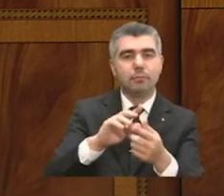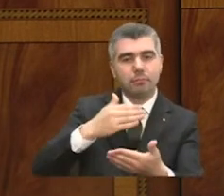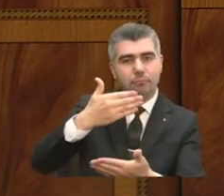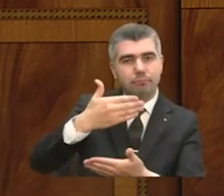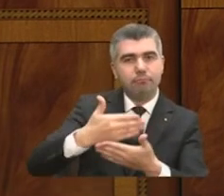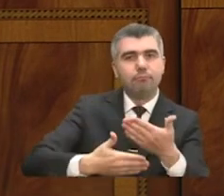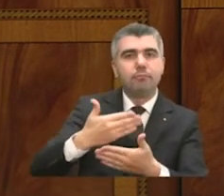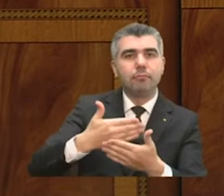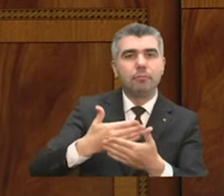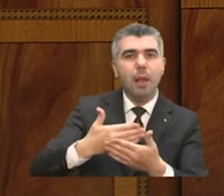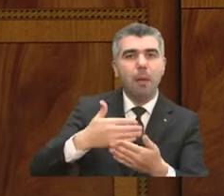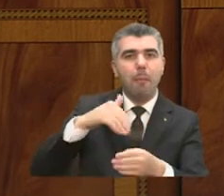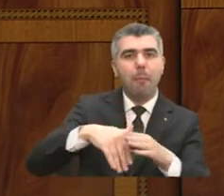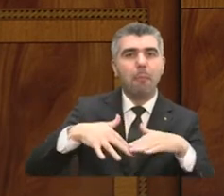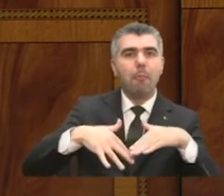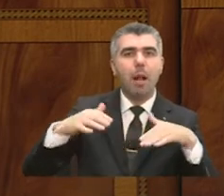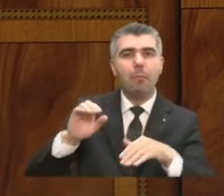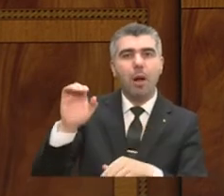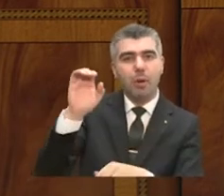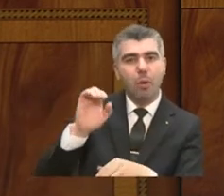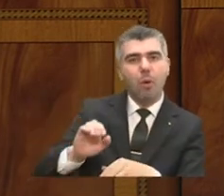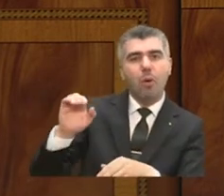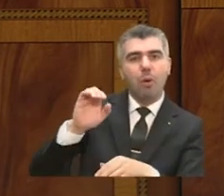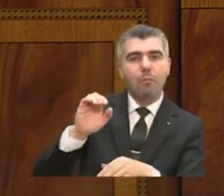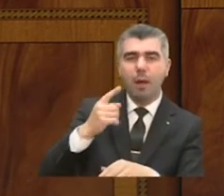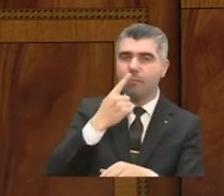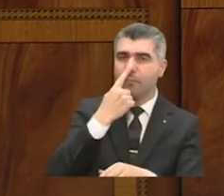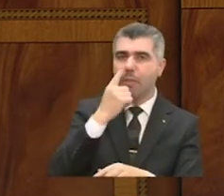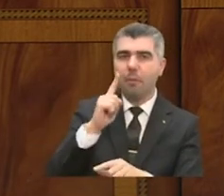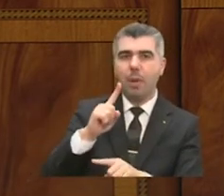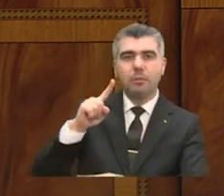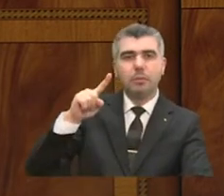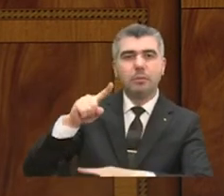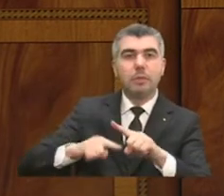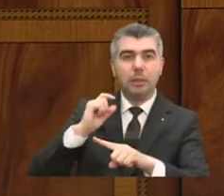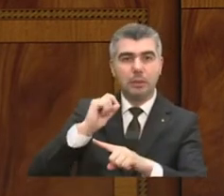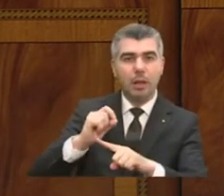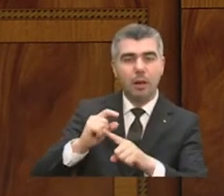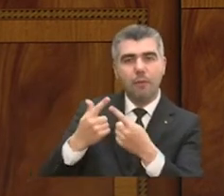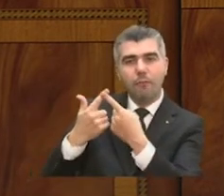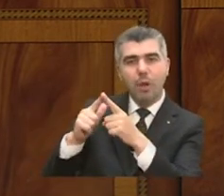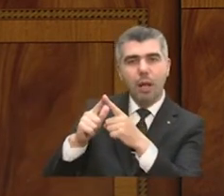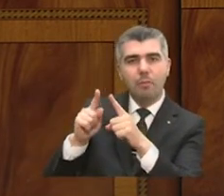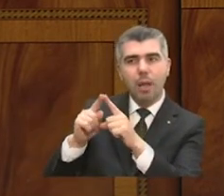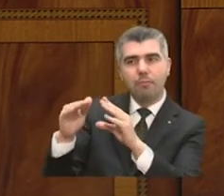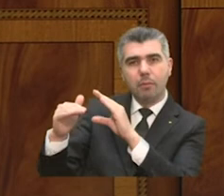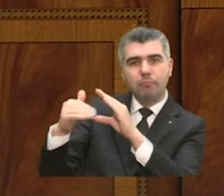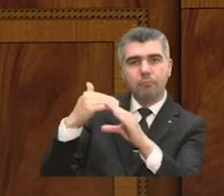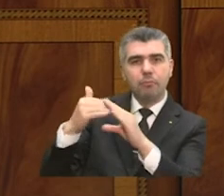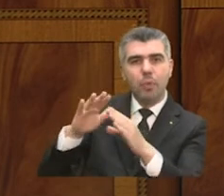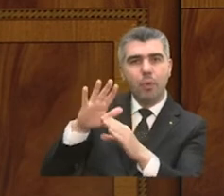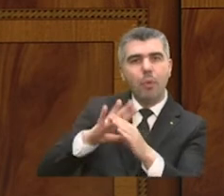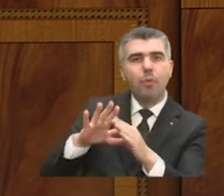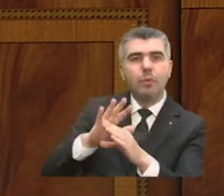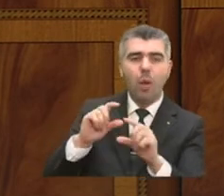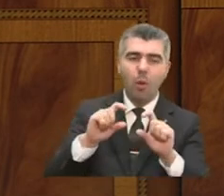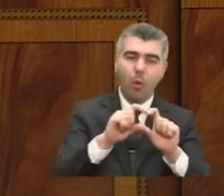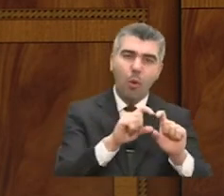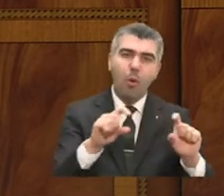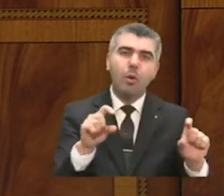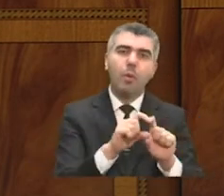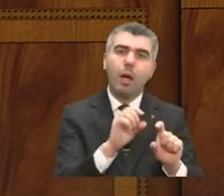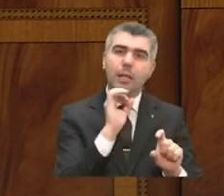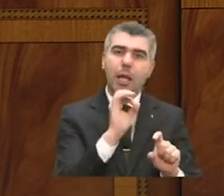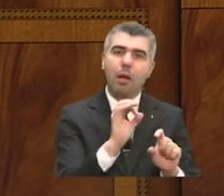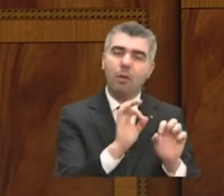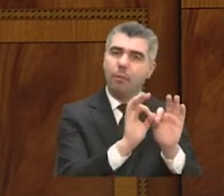dénoncer catégoriquement et fortement toutes les décisions, cette